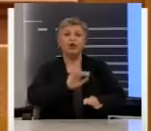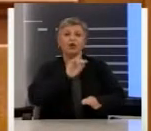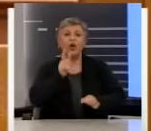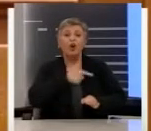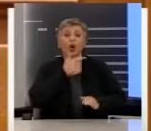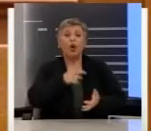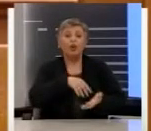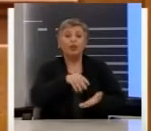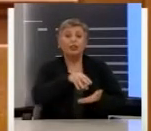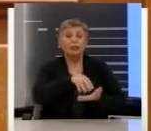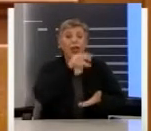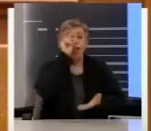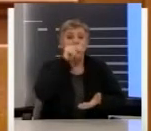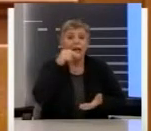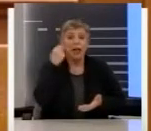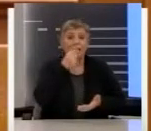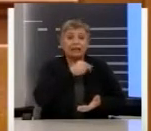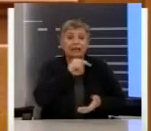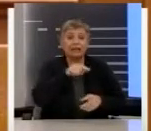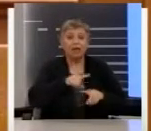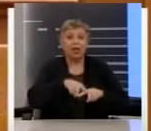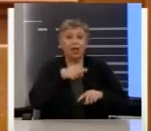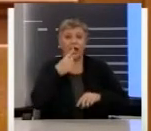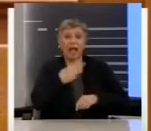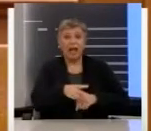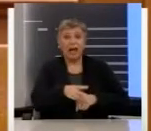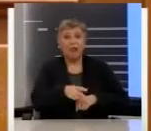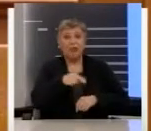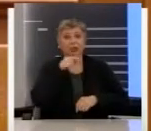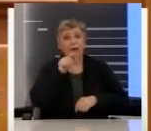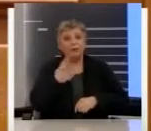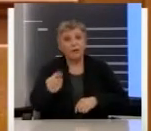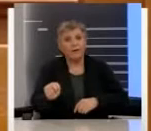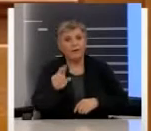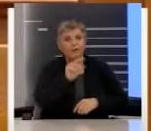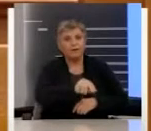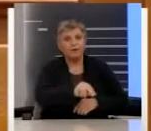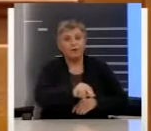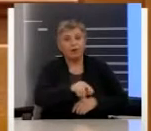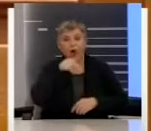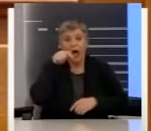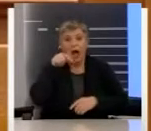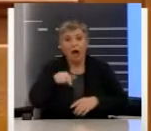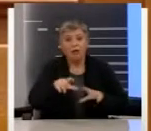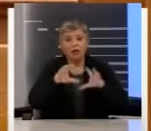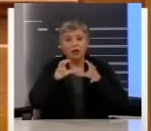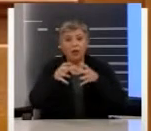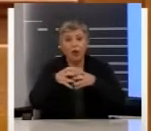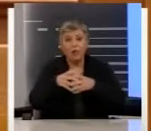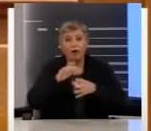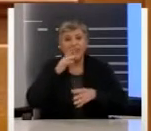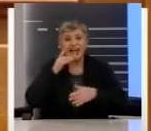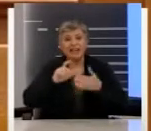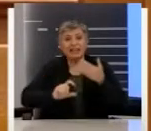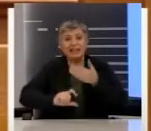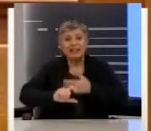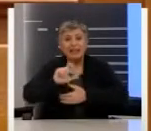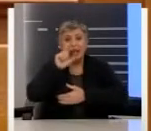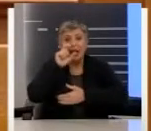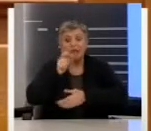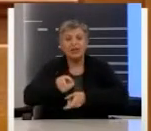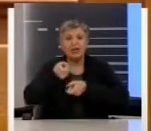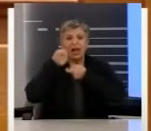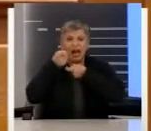της Εκκλησίας της Ελλάδας. Η εγκληματική ναζιστική οργάνωση Χρυσή Αυγή. Όχι κατά την γνώμη μου, κατά